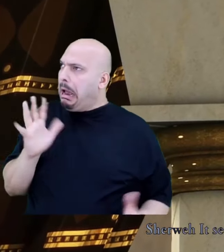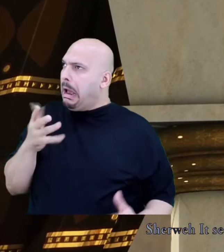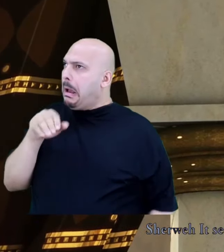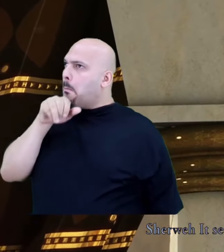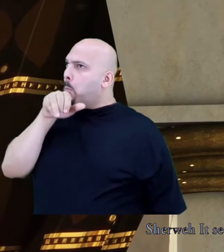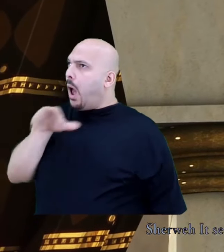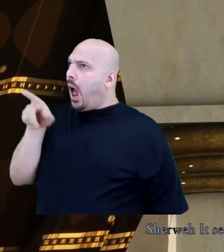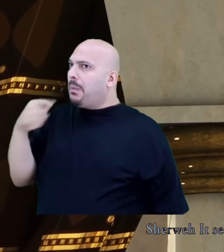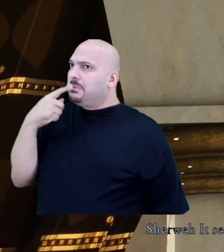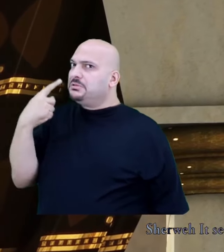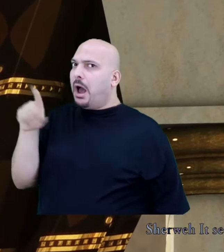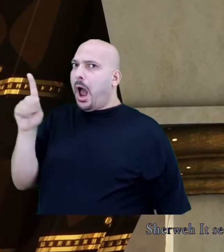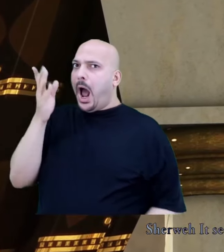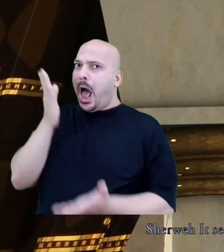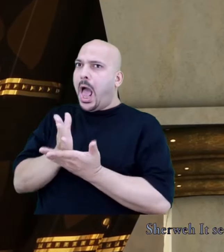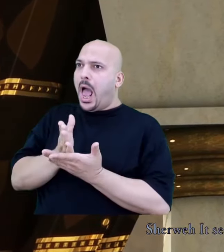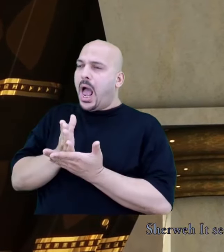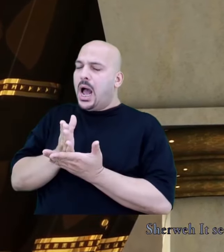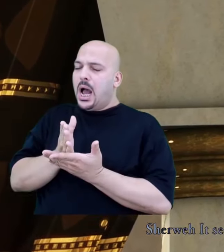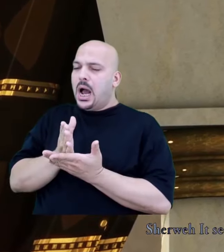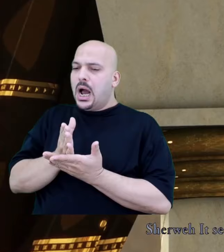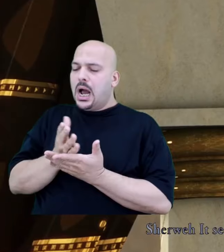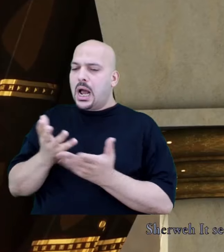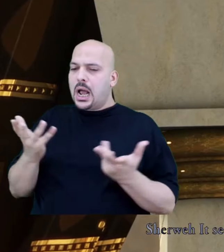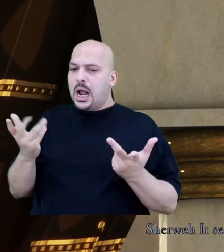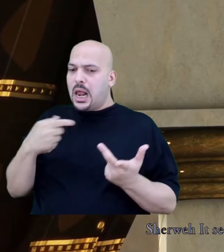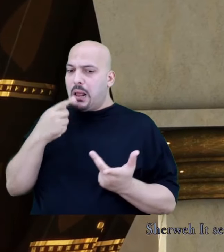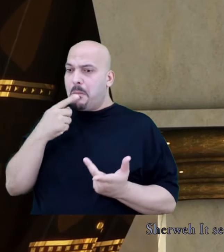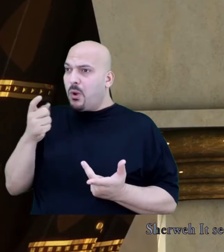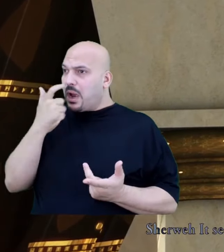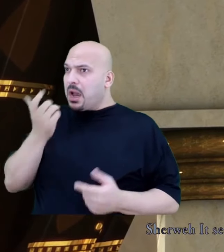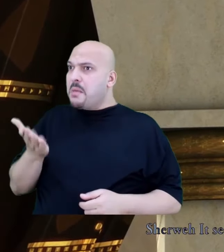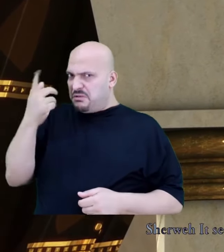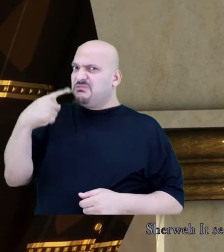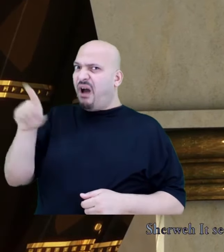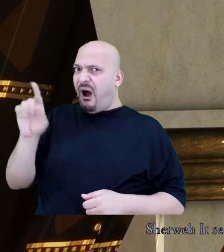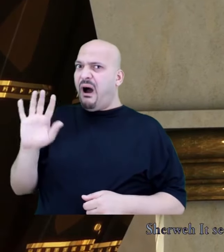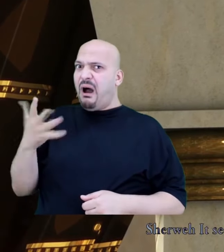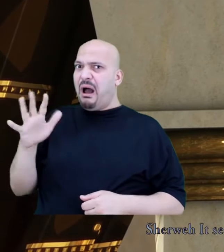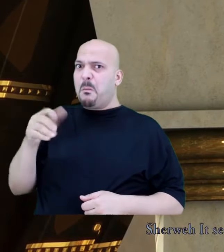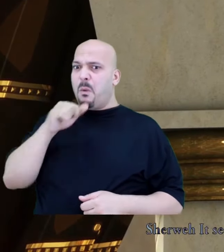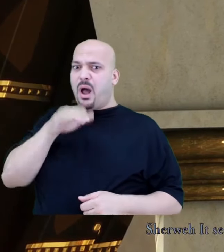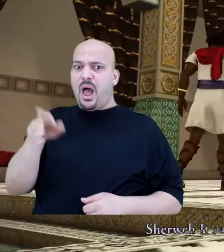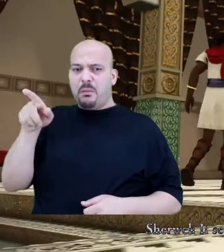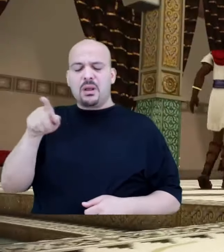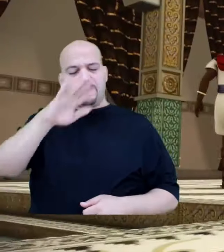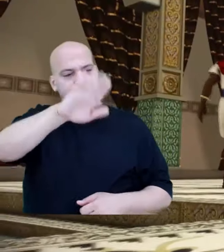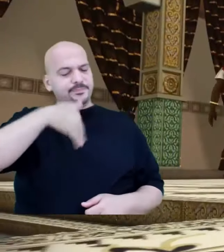يبدو أن ما قاله حق، إنه حقا نبي. فليدخل